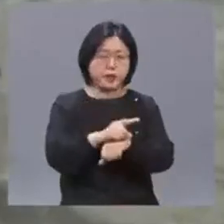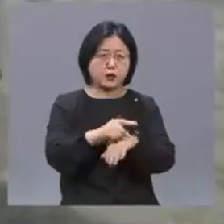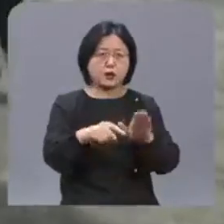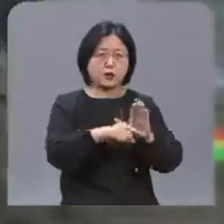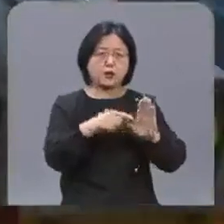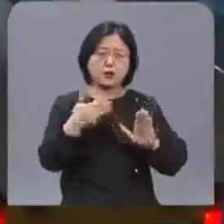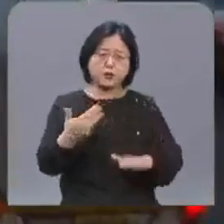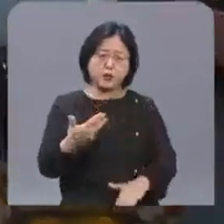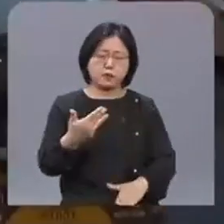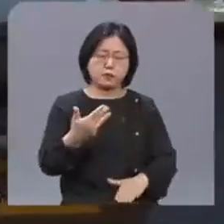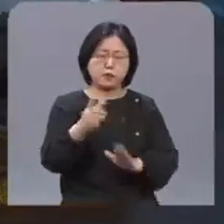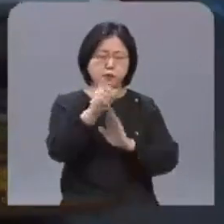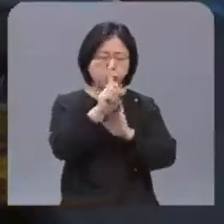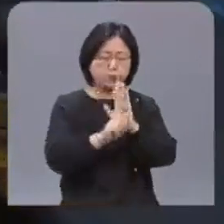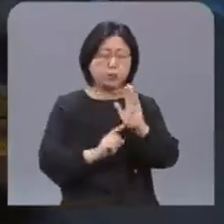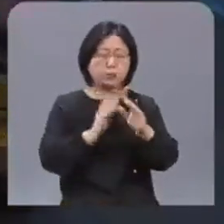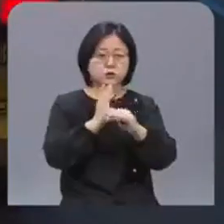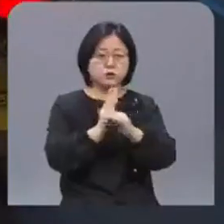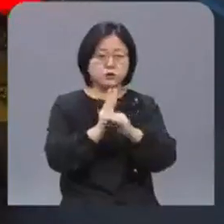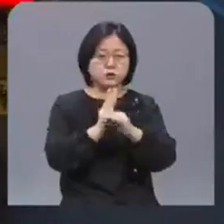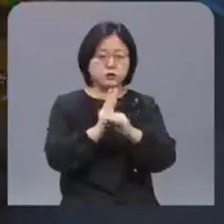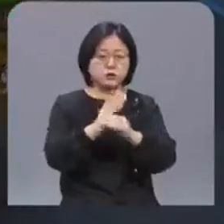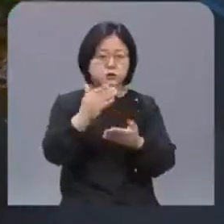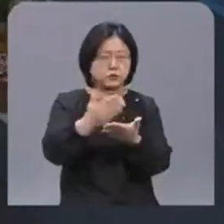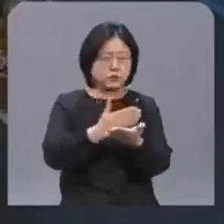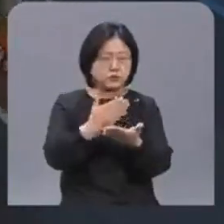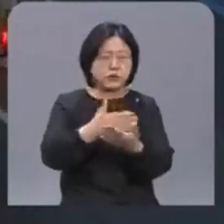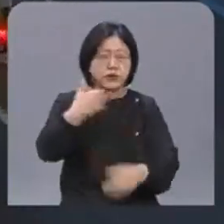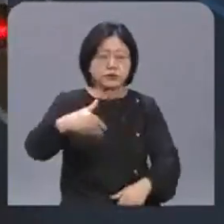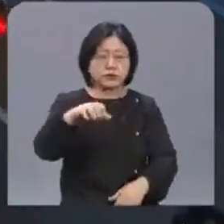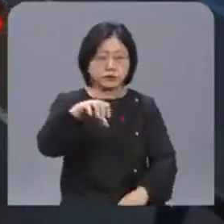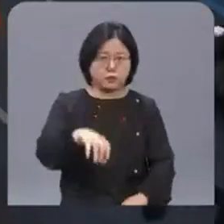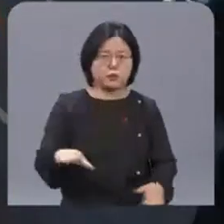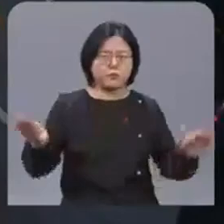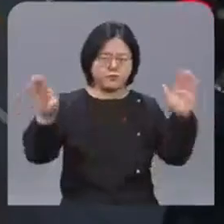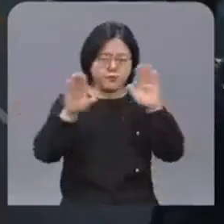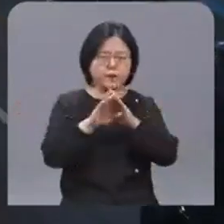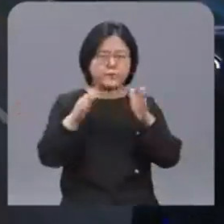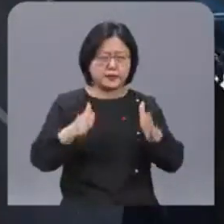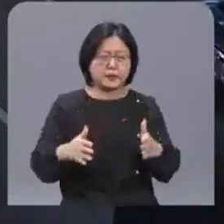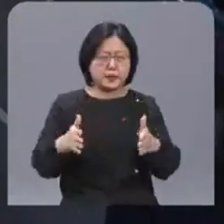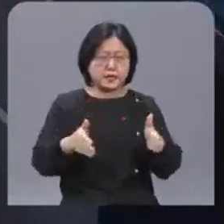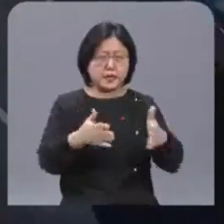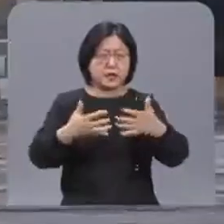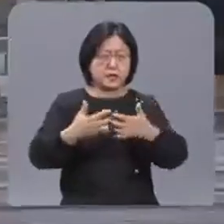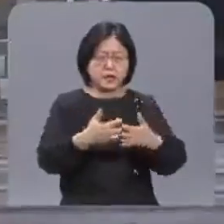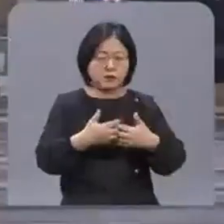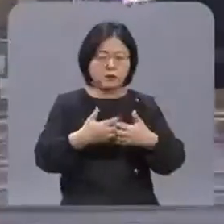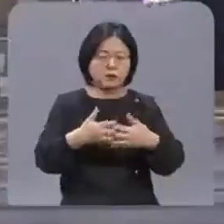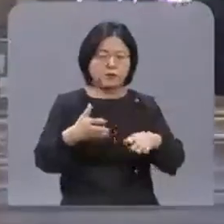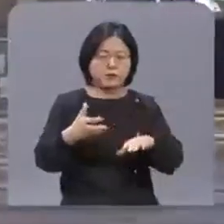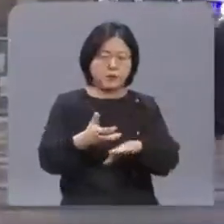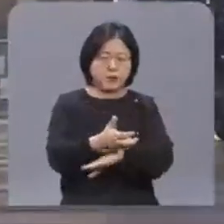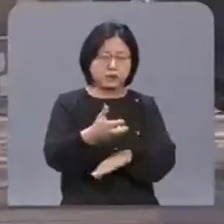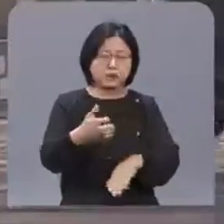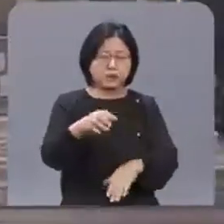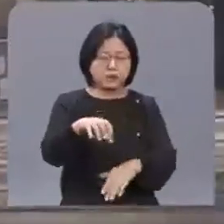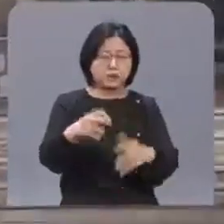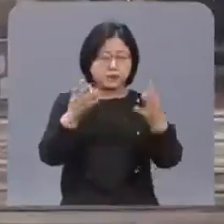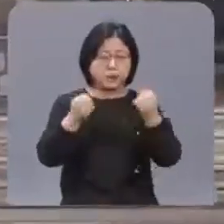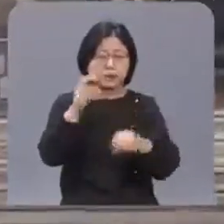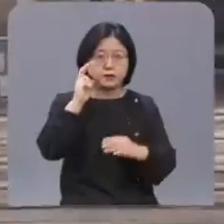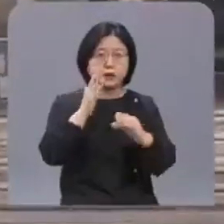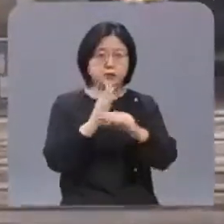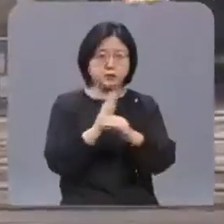기온이 영하 8도까지 내려간 상태인데요 제설이 완전히 안 된 곳은 밤사이 도로가 얼어붙으면서 미끄러운 구간이 많아질 것으로